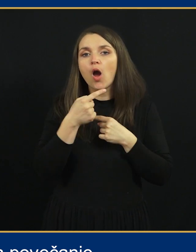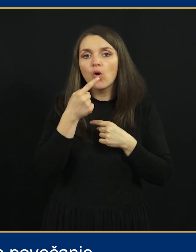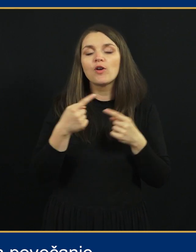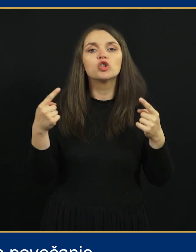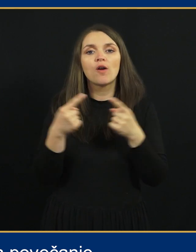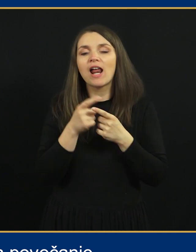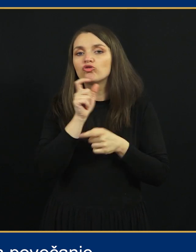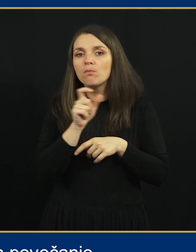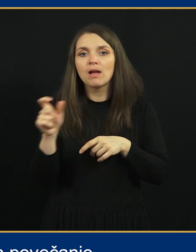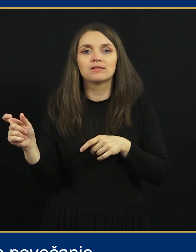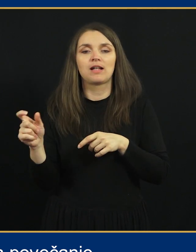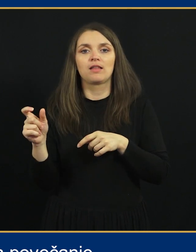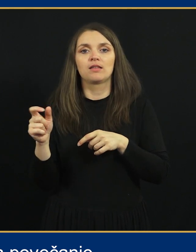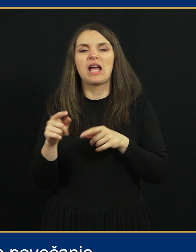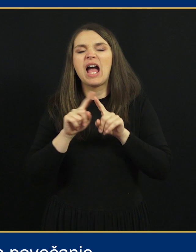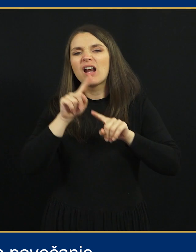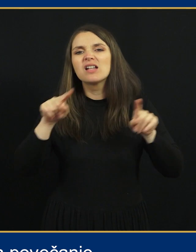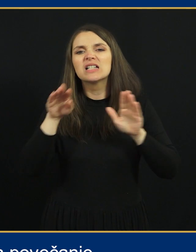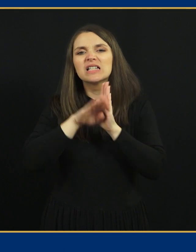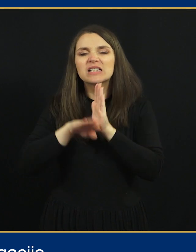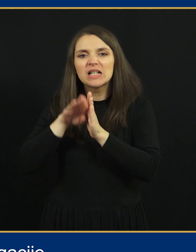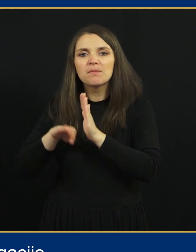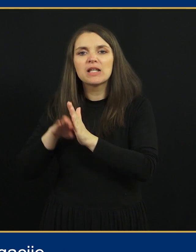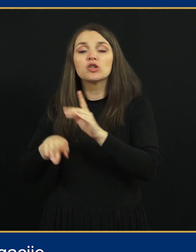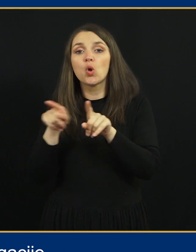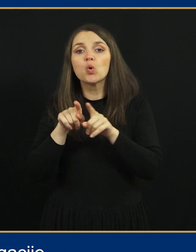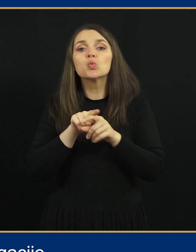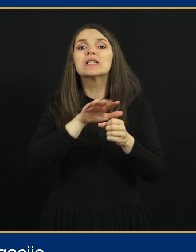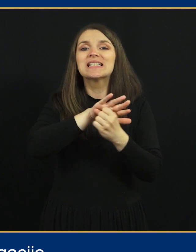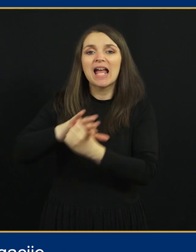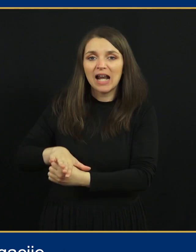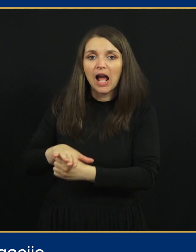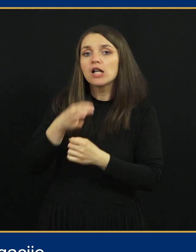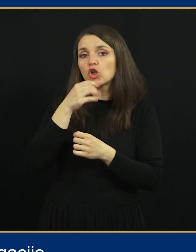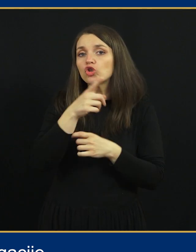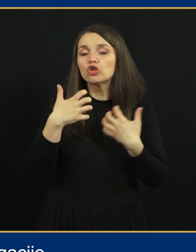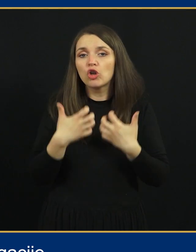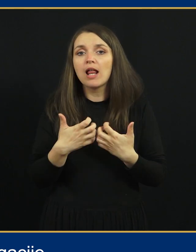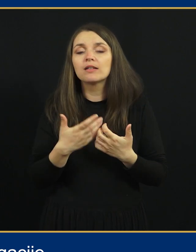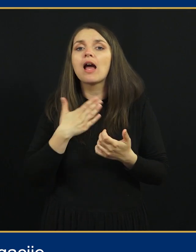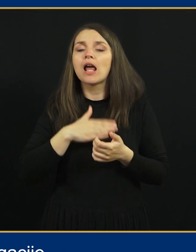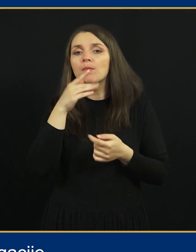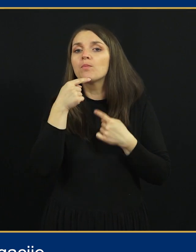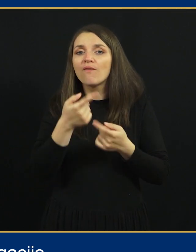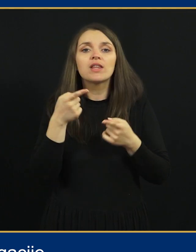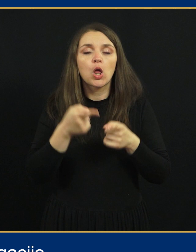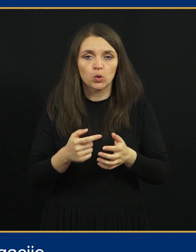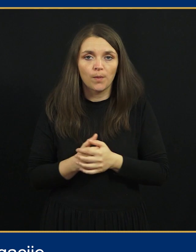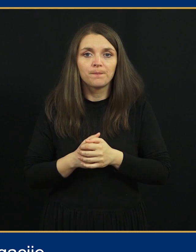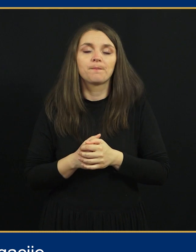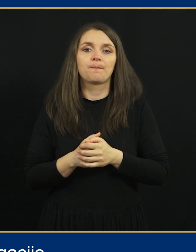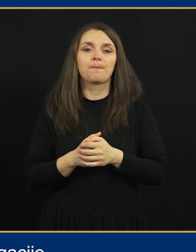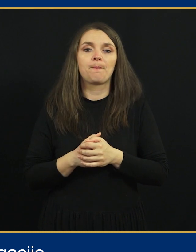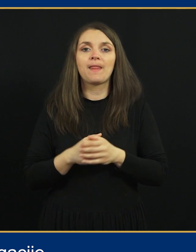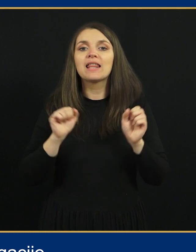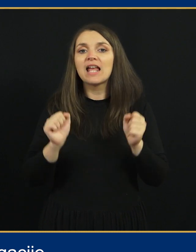povečanje sovražnega govora, sovražnih besed, raznih diskriminacij, tudi segregacije, če želite, rada bi